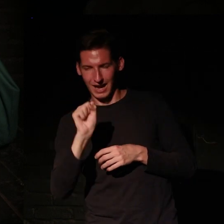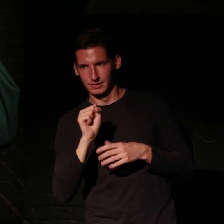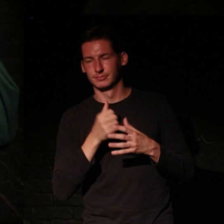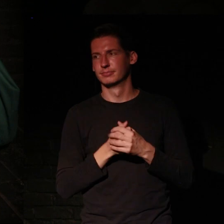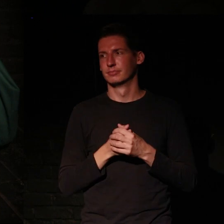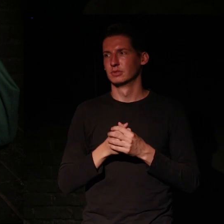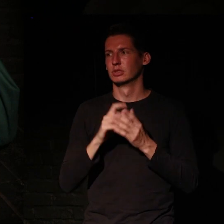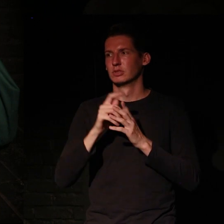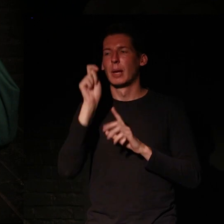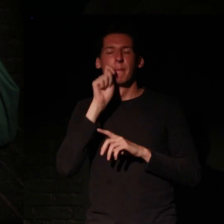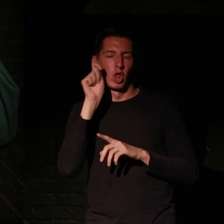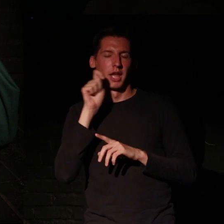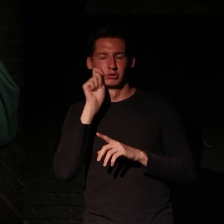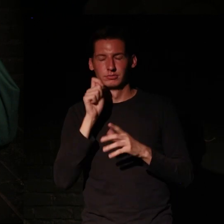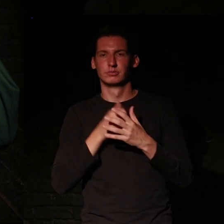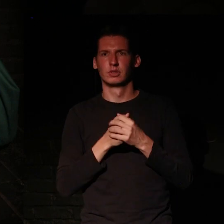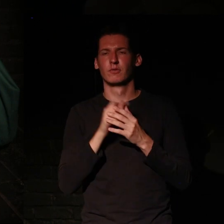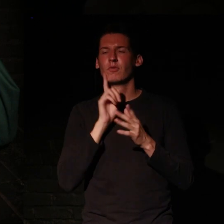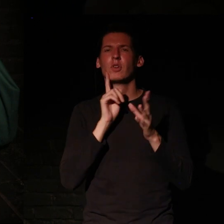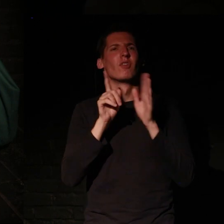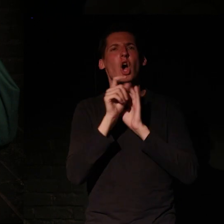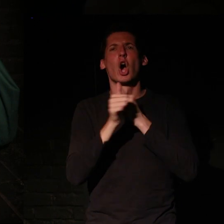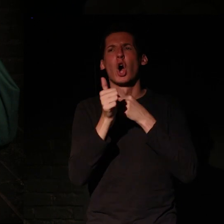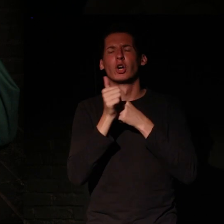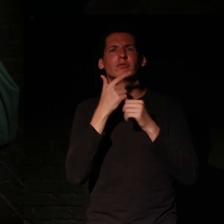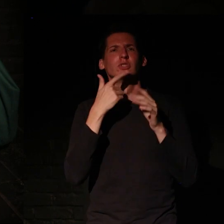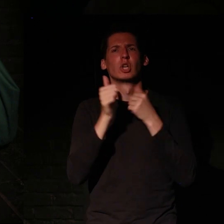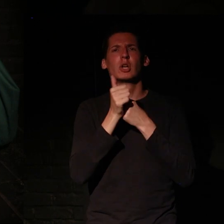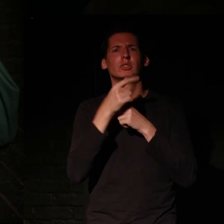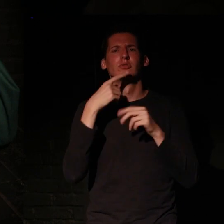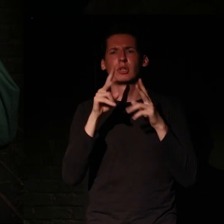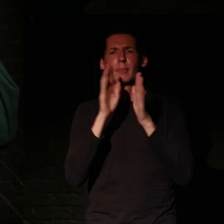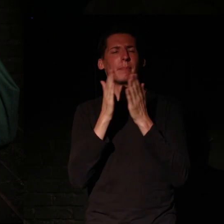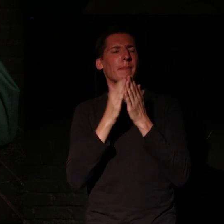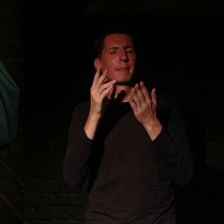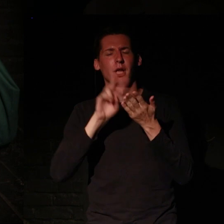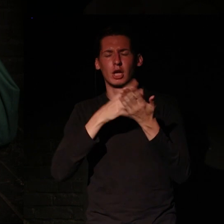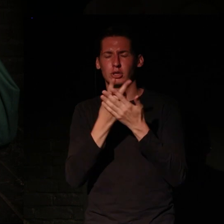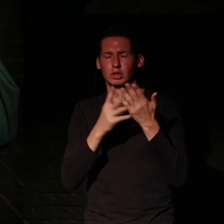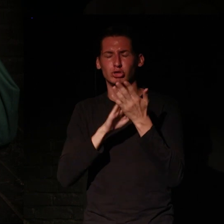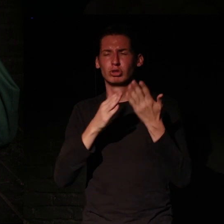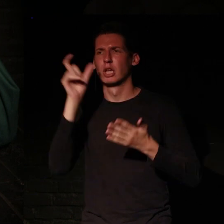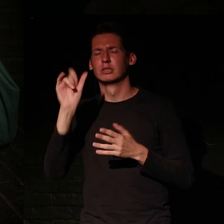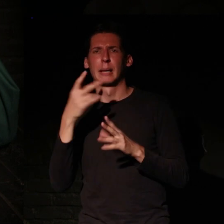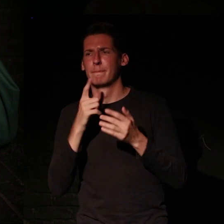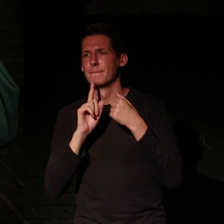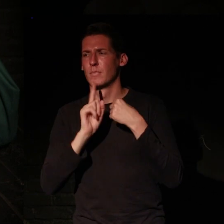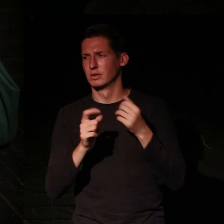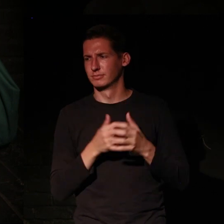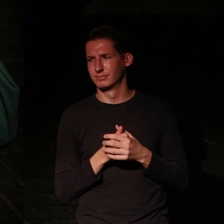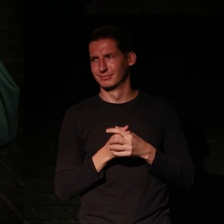Schüssler-Fiorenze. Na czym polega ten sposób? Jak ona proponuje czytać Biblię? No właśnie na tym, żeby